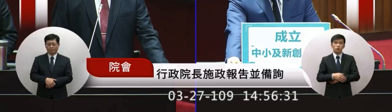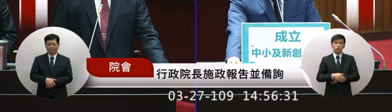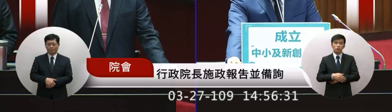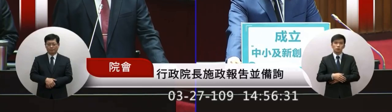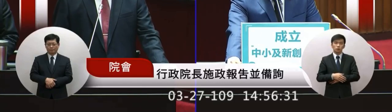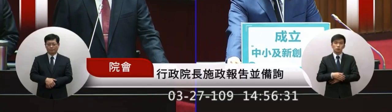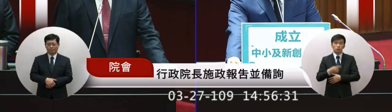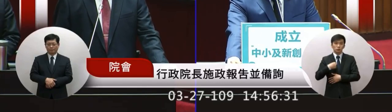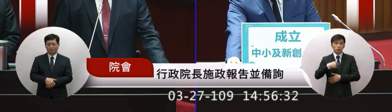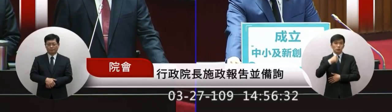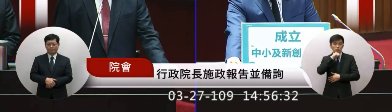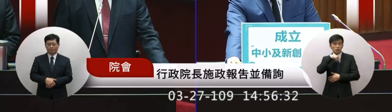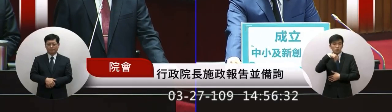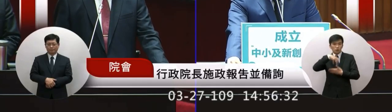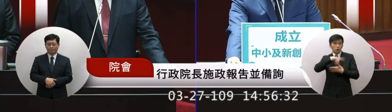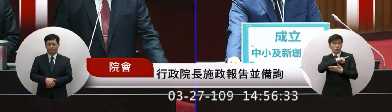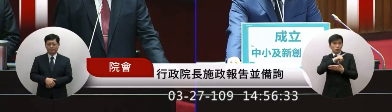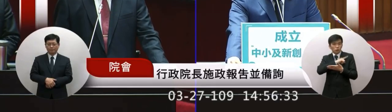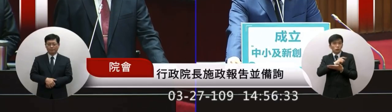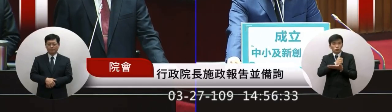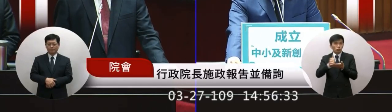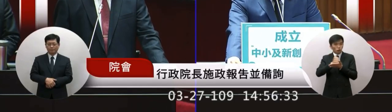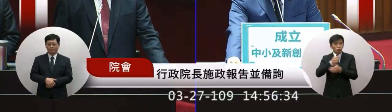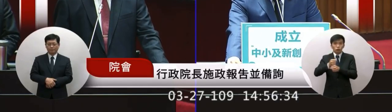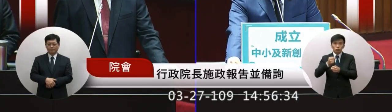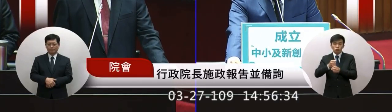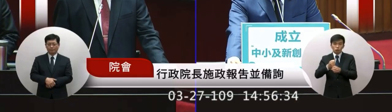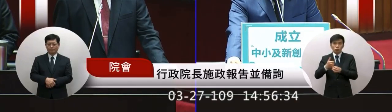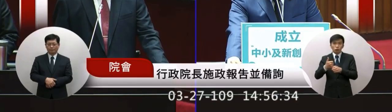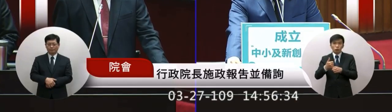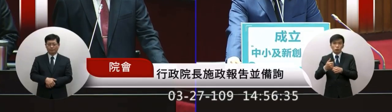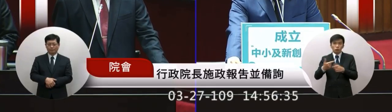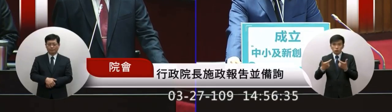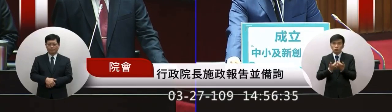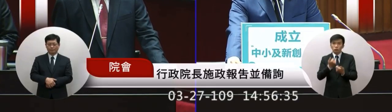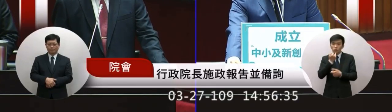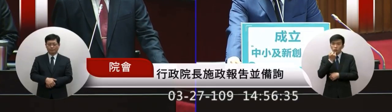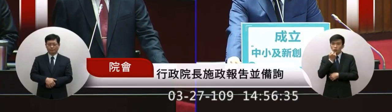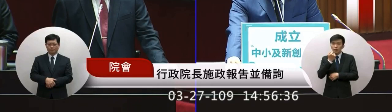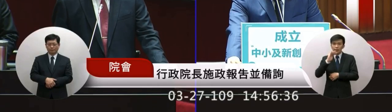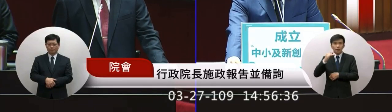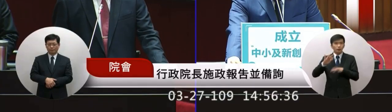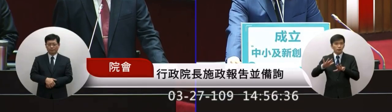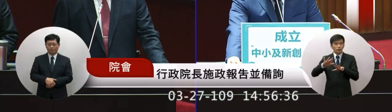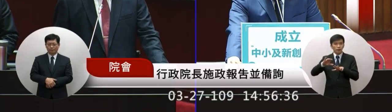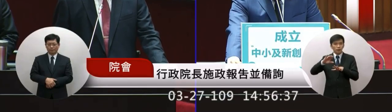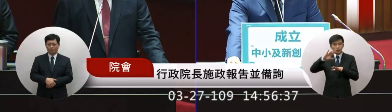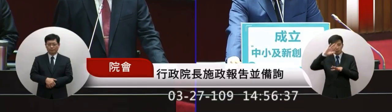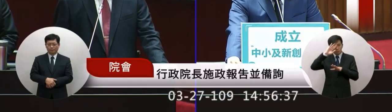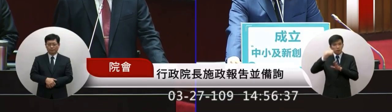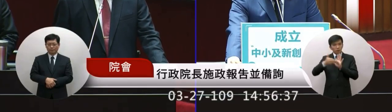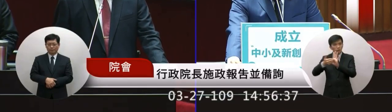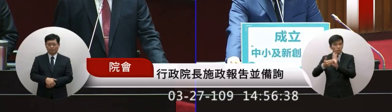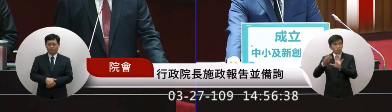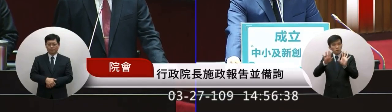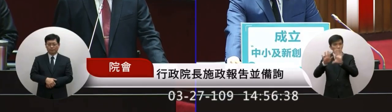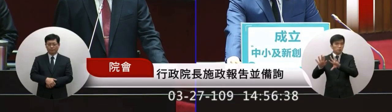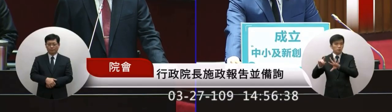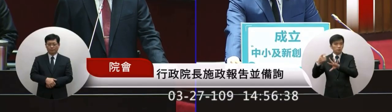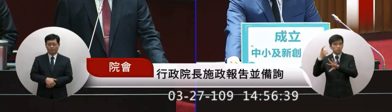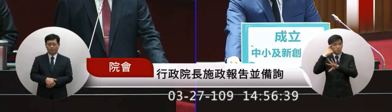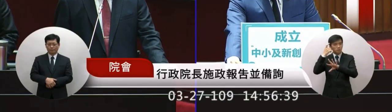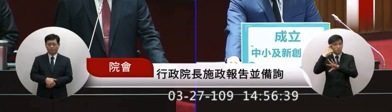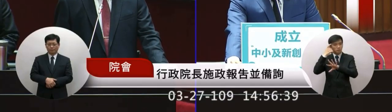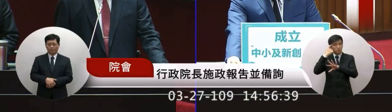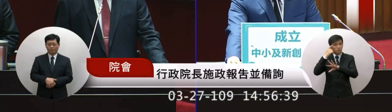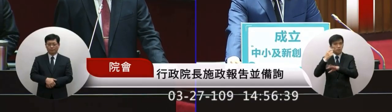实我们的内需是可以喂饱我们所有的人，所以我认为这一次应该透过这次的疫情，院长应该要把我们台湾思考成一个这